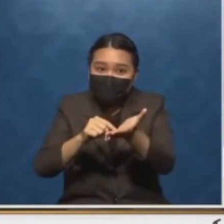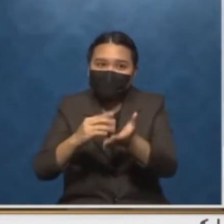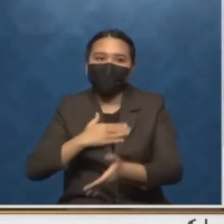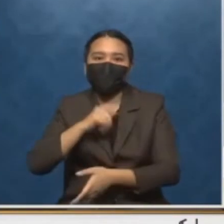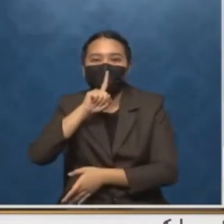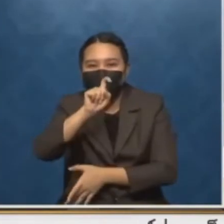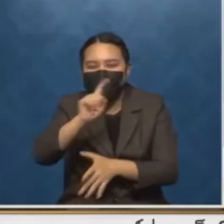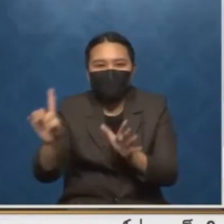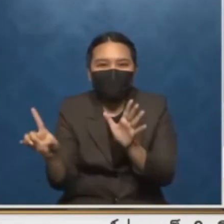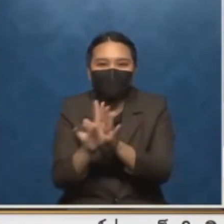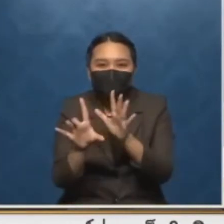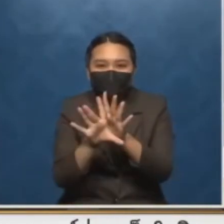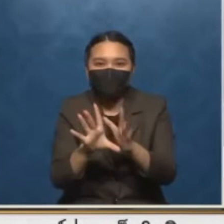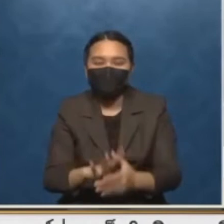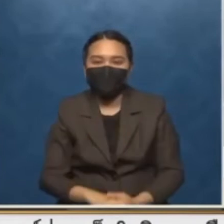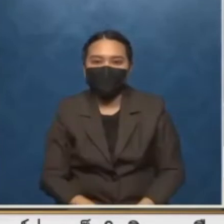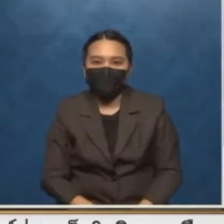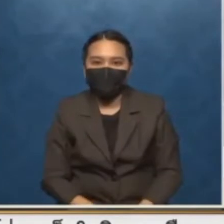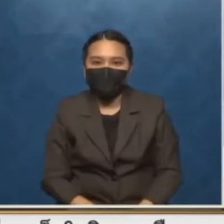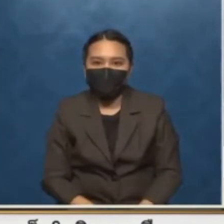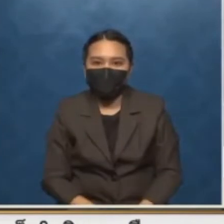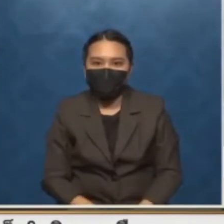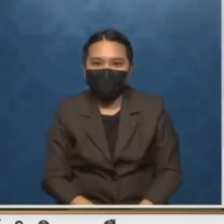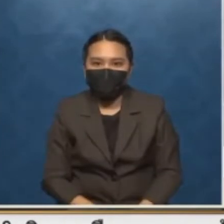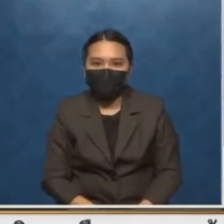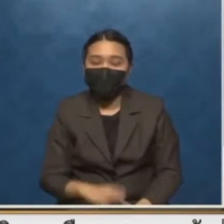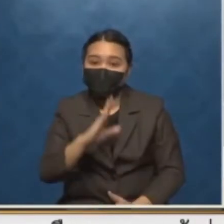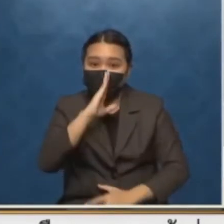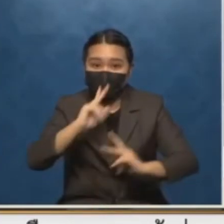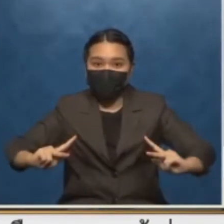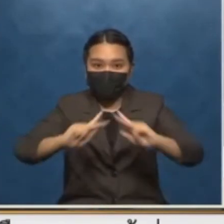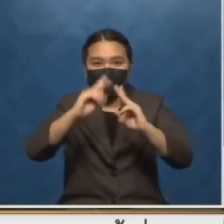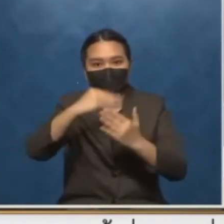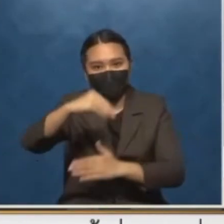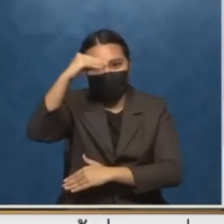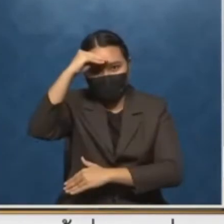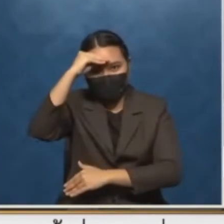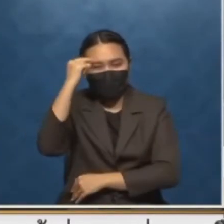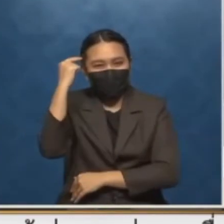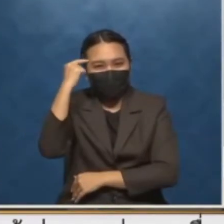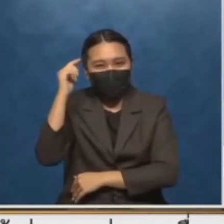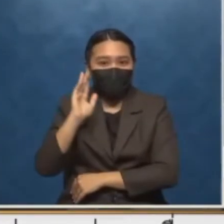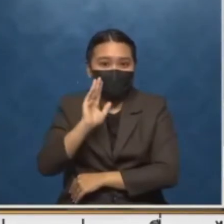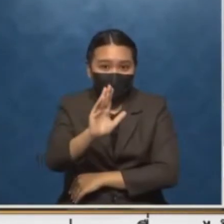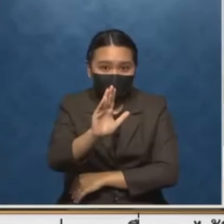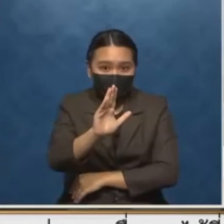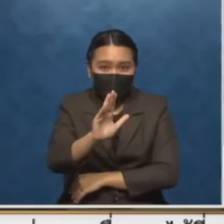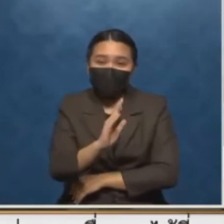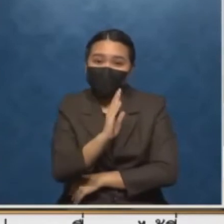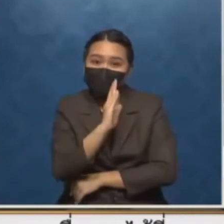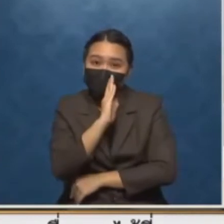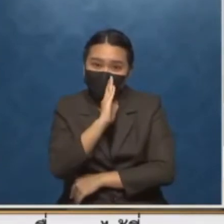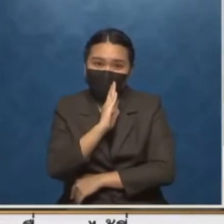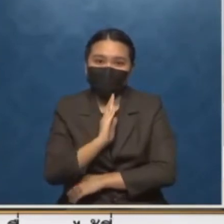ว่าถ้าหากกระทรวงศึกษายังคิดว่าบทบาทของที่จะผลิตค